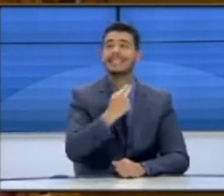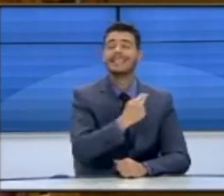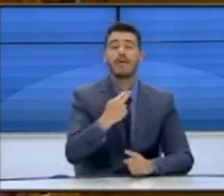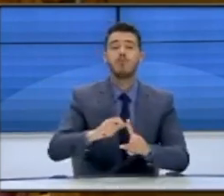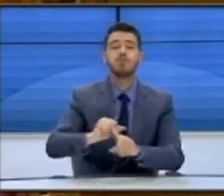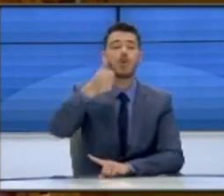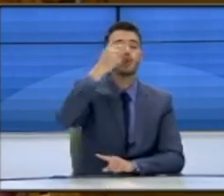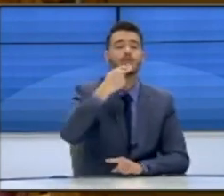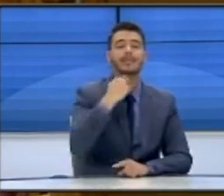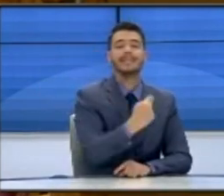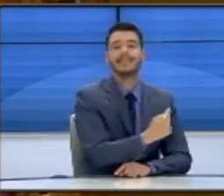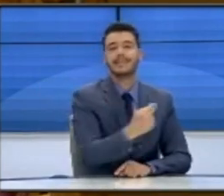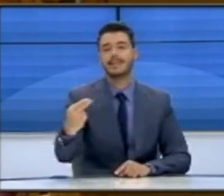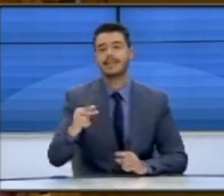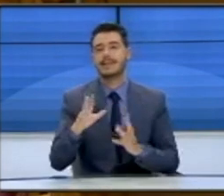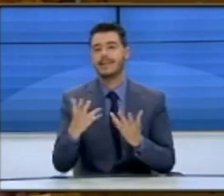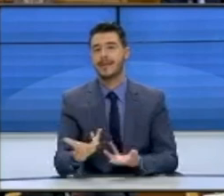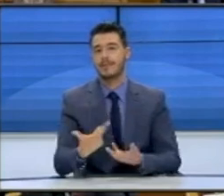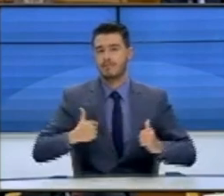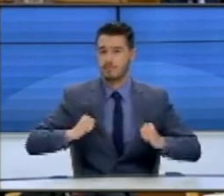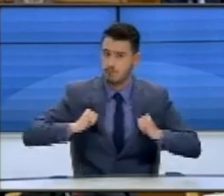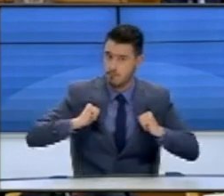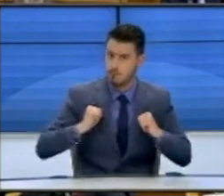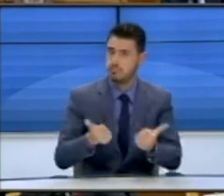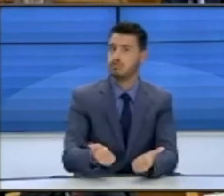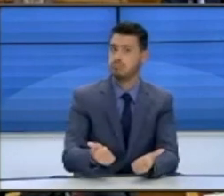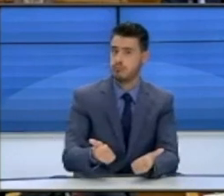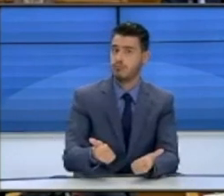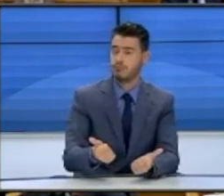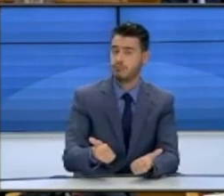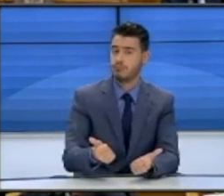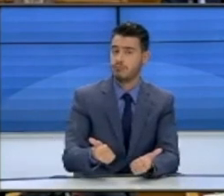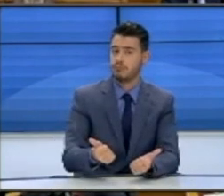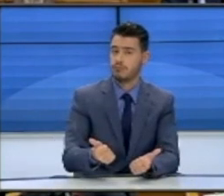Μια τολμηρή πρωτοβουλία